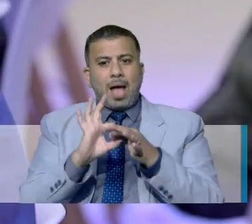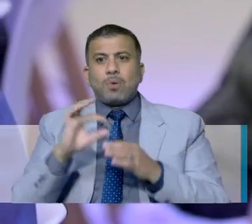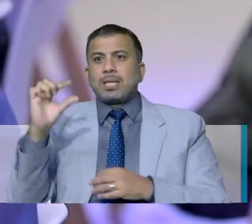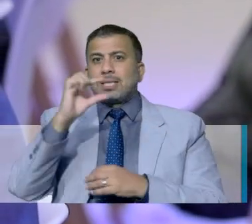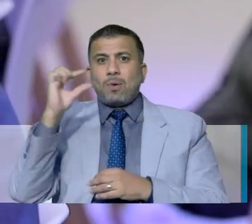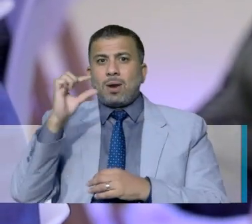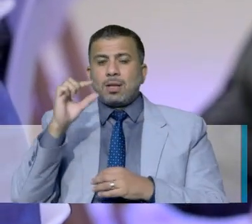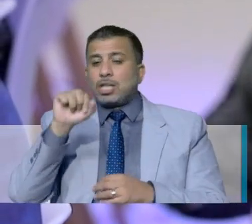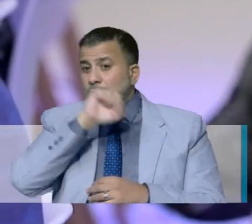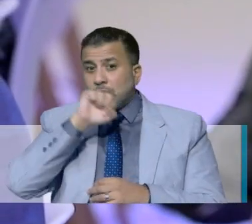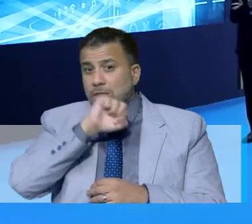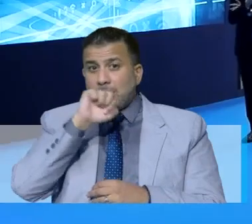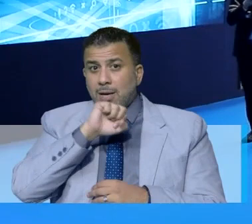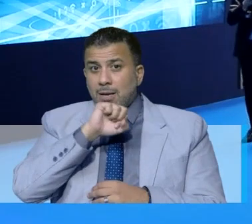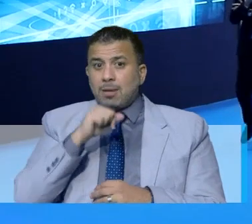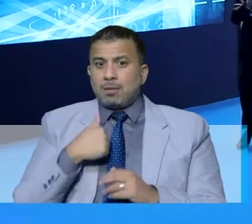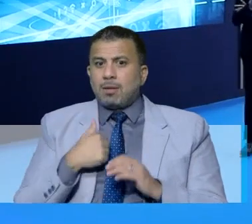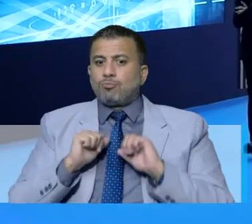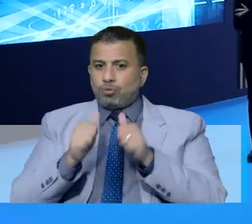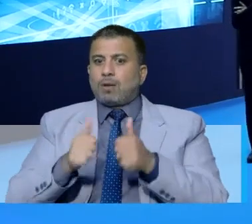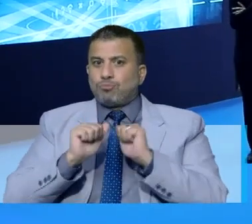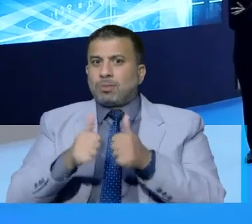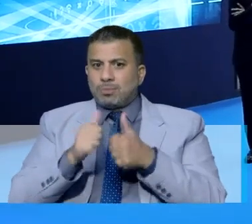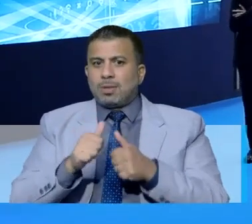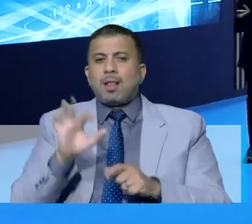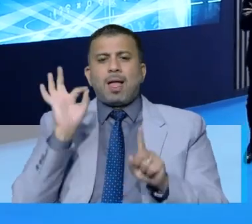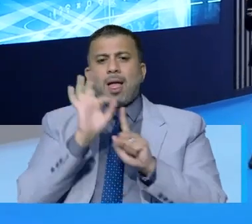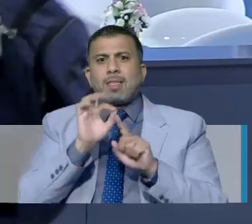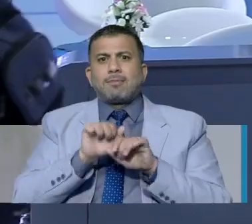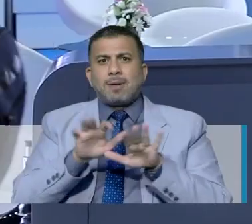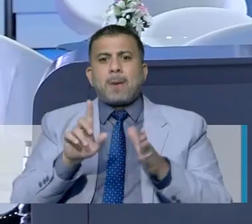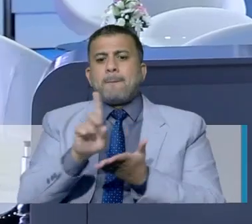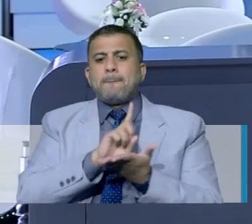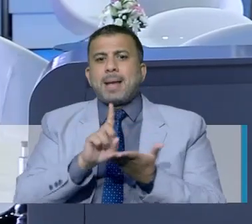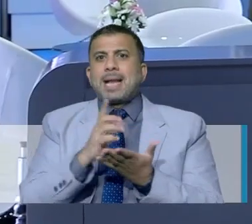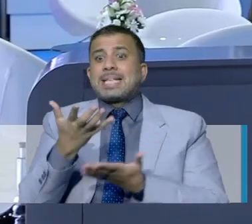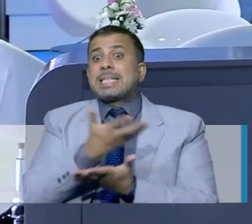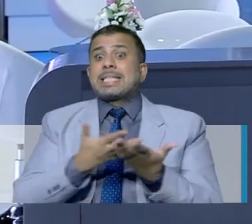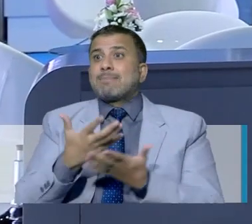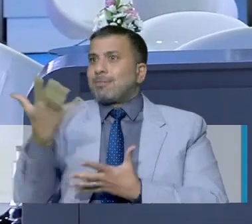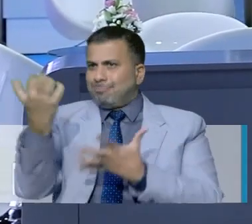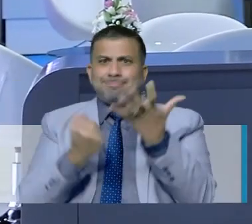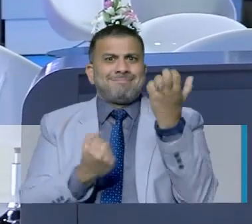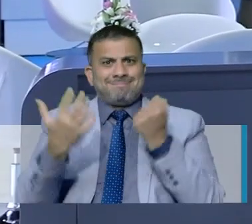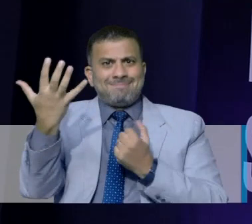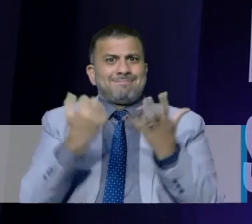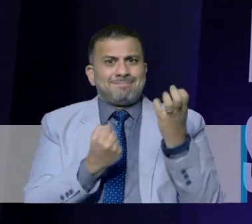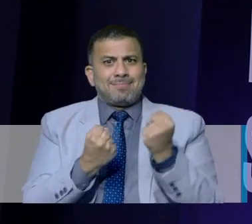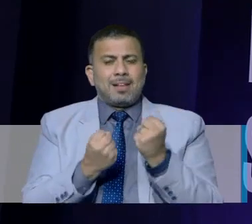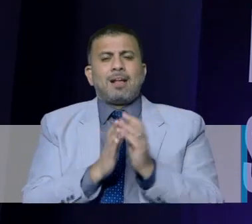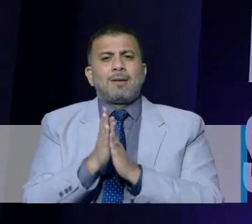الدولي، وتحرص إمارة الشارقة على المشاركة فيه بهدف الترويج للبيئة الاستثمارية الجاذبة